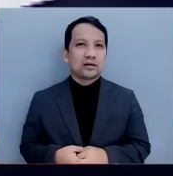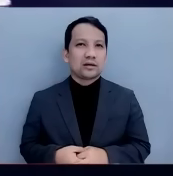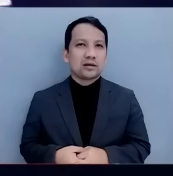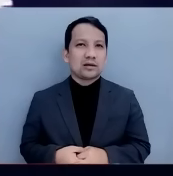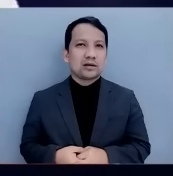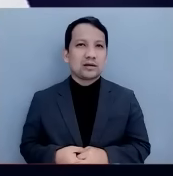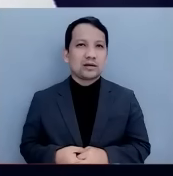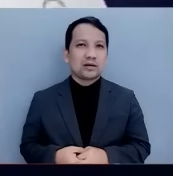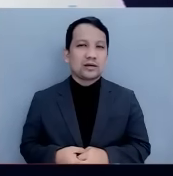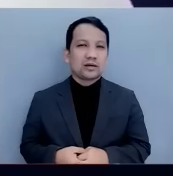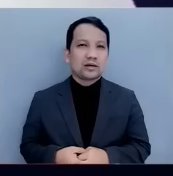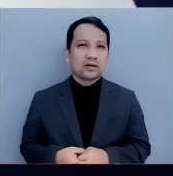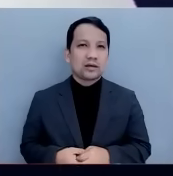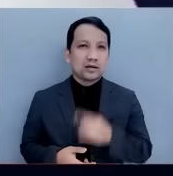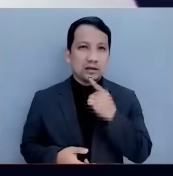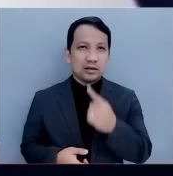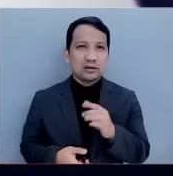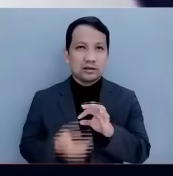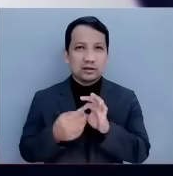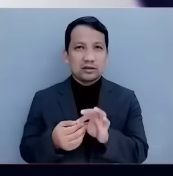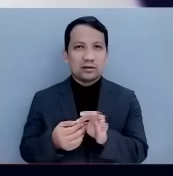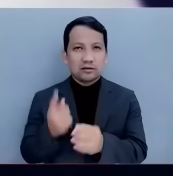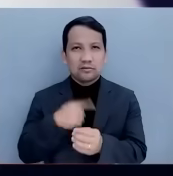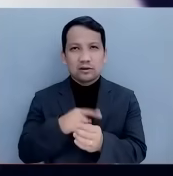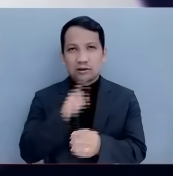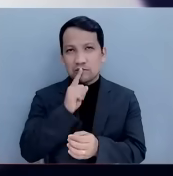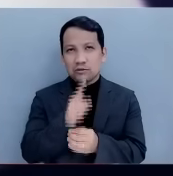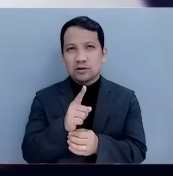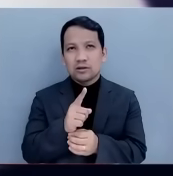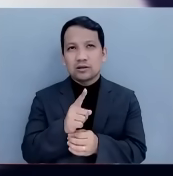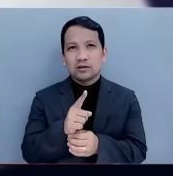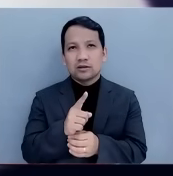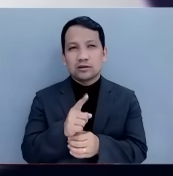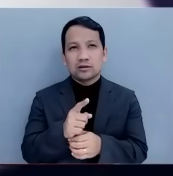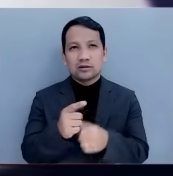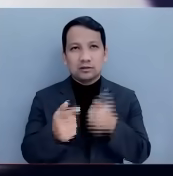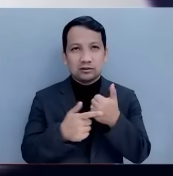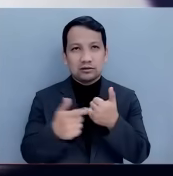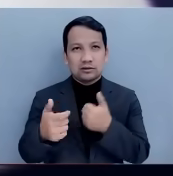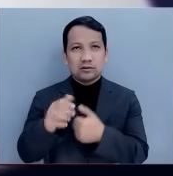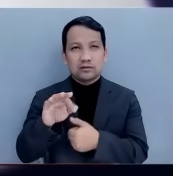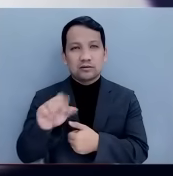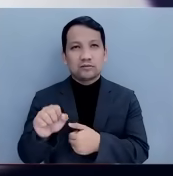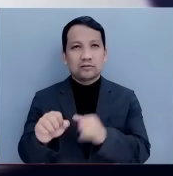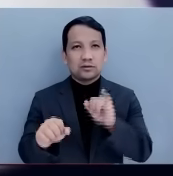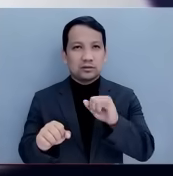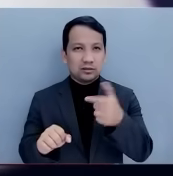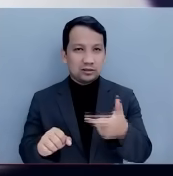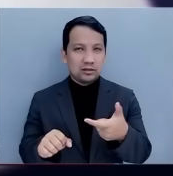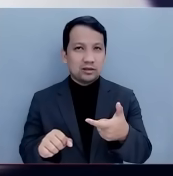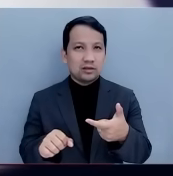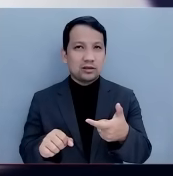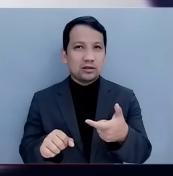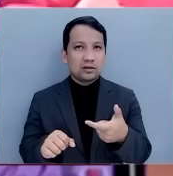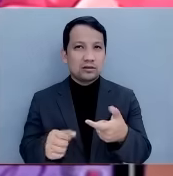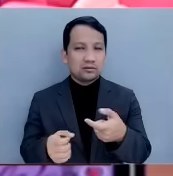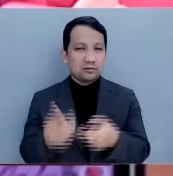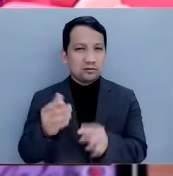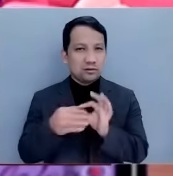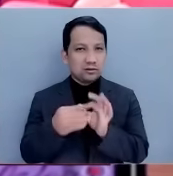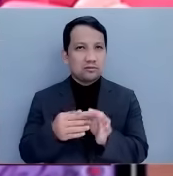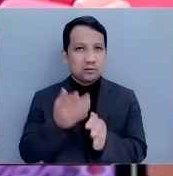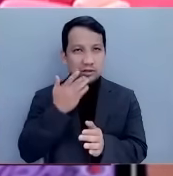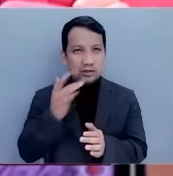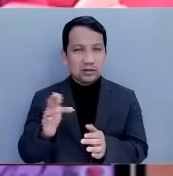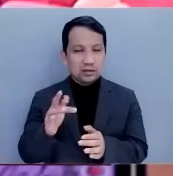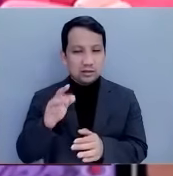anak niya kay Gabby na si Casey. Tungkol sa pag-unfollow nito kina Kiko at Frankie sa Instagram. May mga chika raw kasi na favorite daw